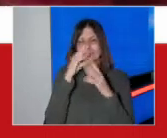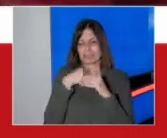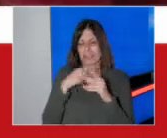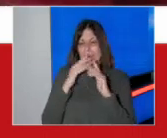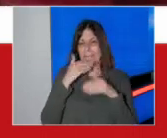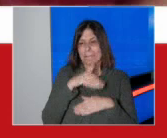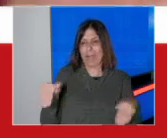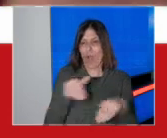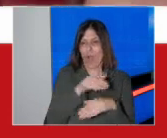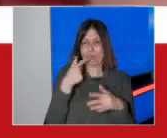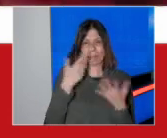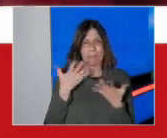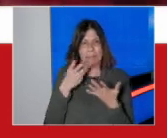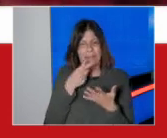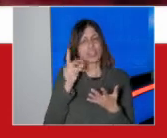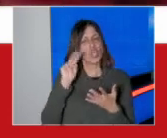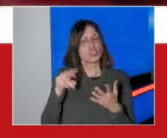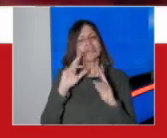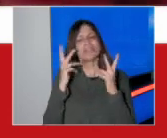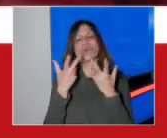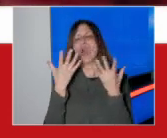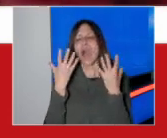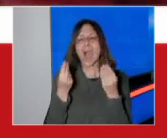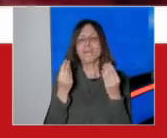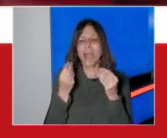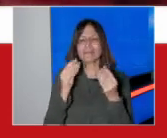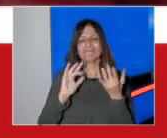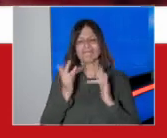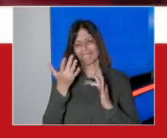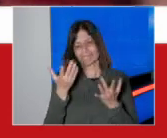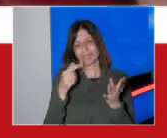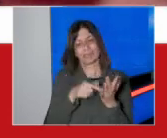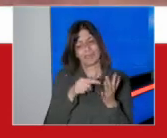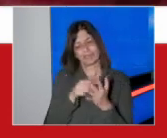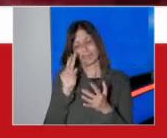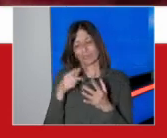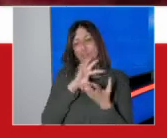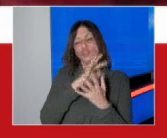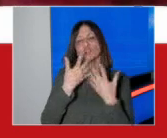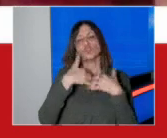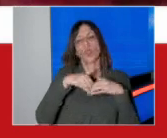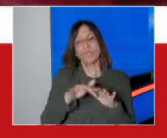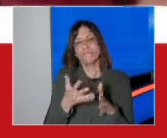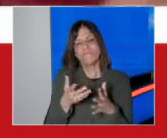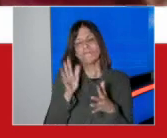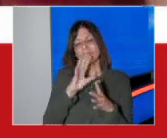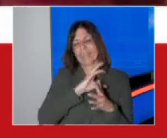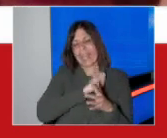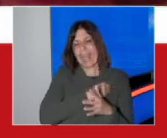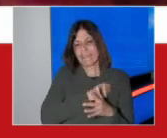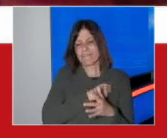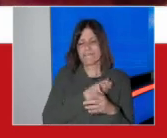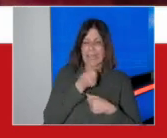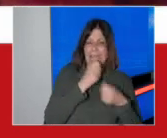אתה... אז יש בציבור המון המון אנטגוניזם, ואז יש פה שילוב של כאב כלכלי